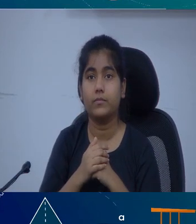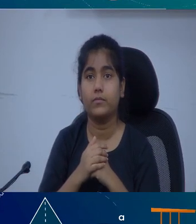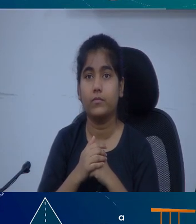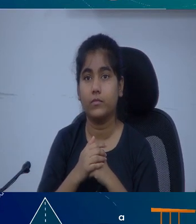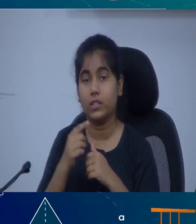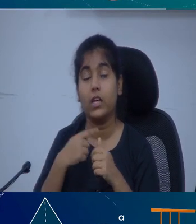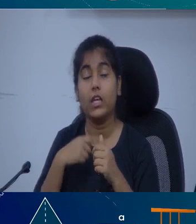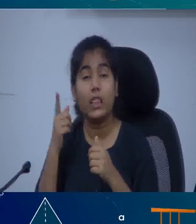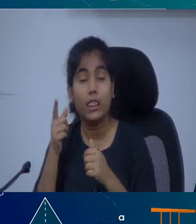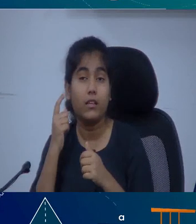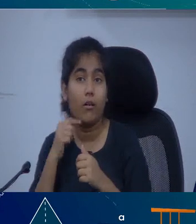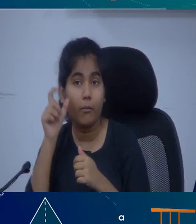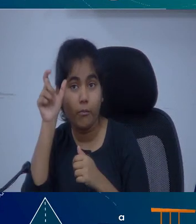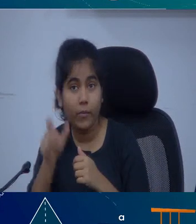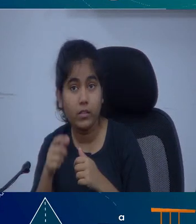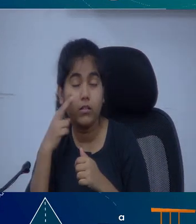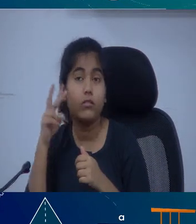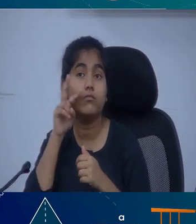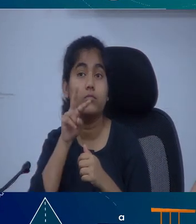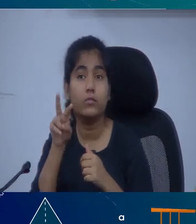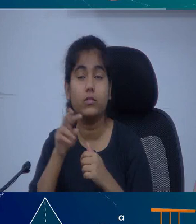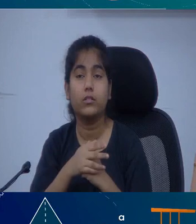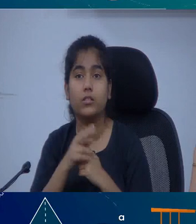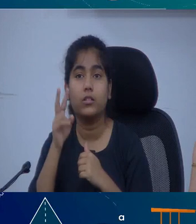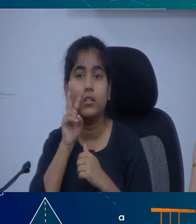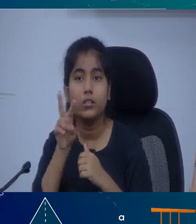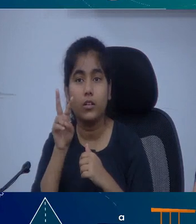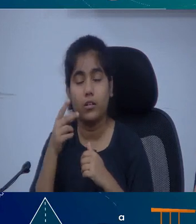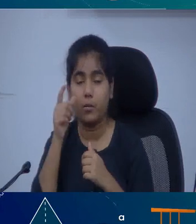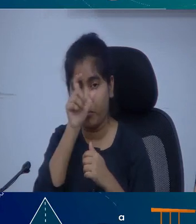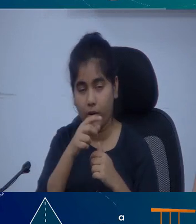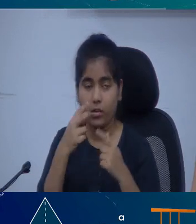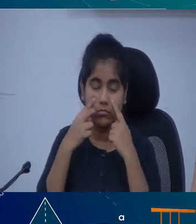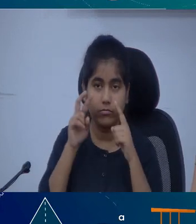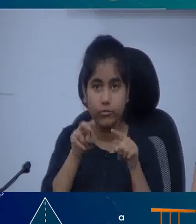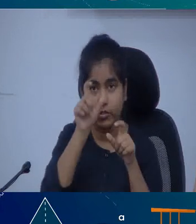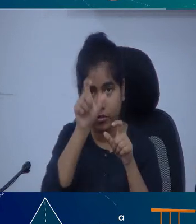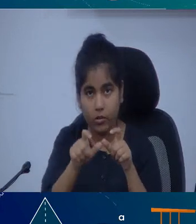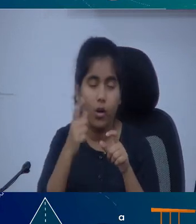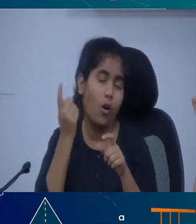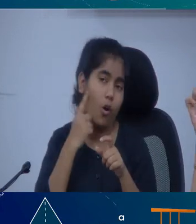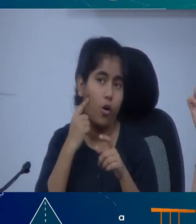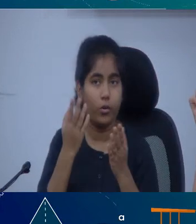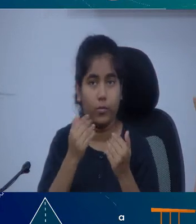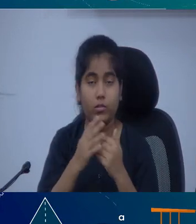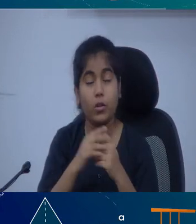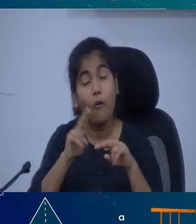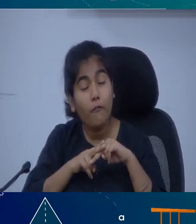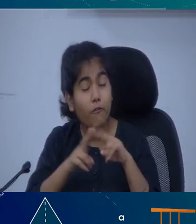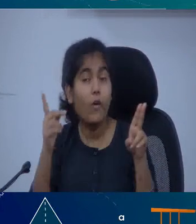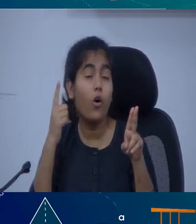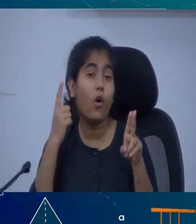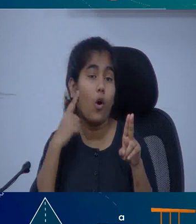इसके अंदर अगर कोई श्रवण बाधित हैं तो वो दे कैन दे कैन ऑल्सो